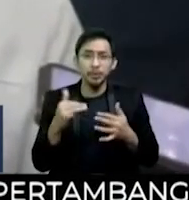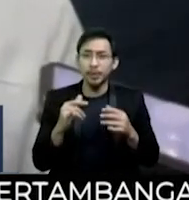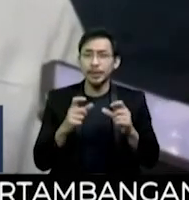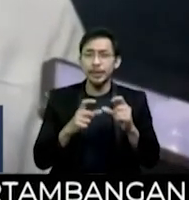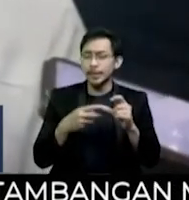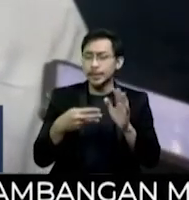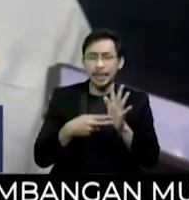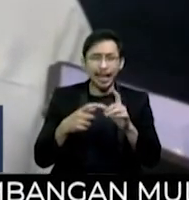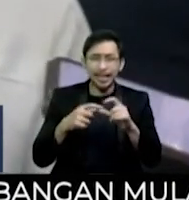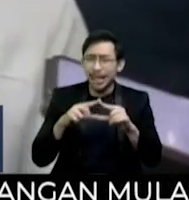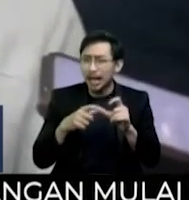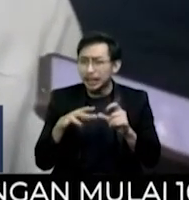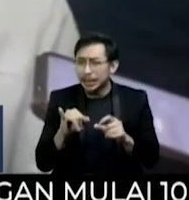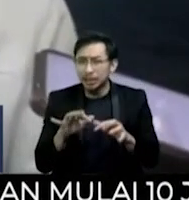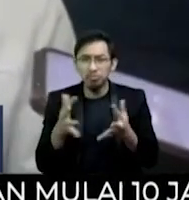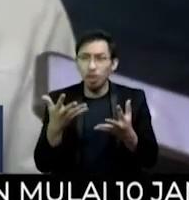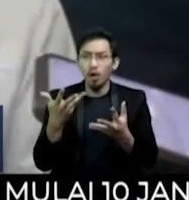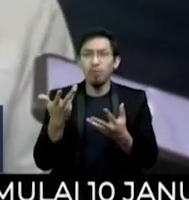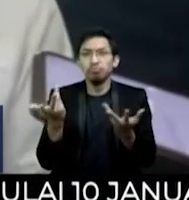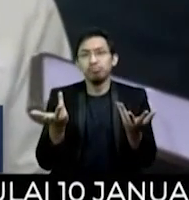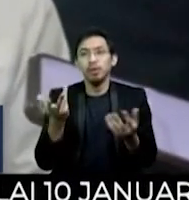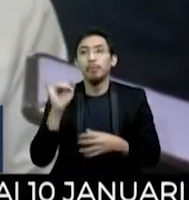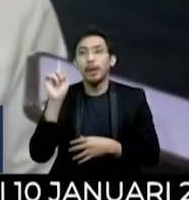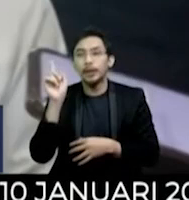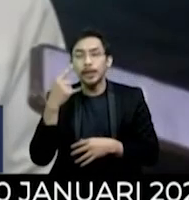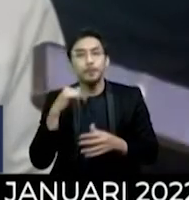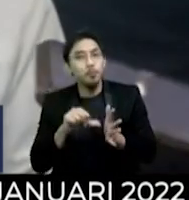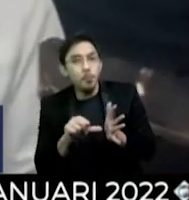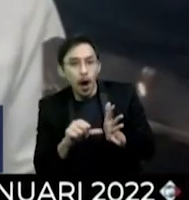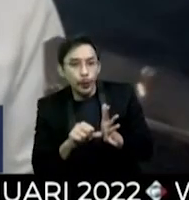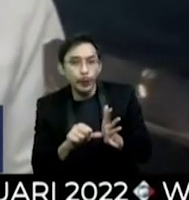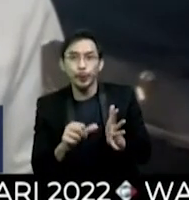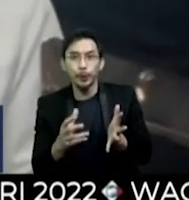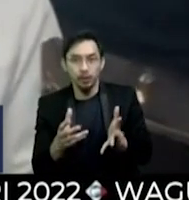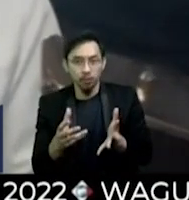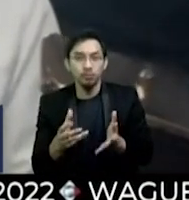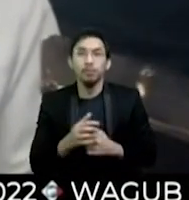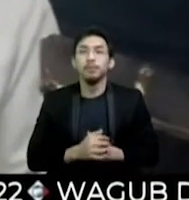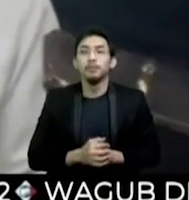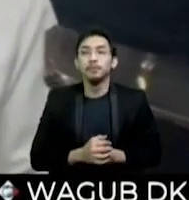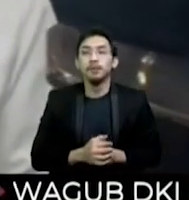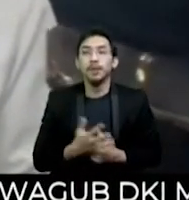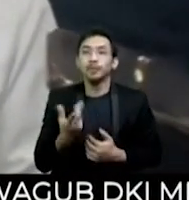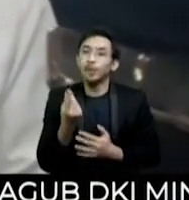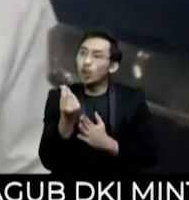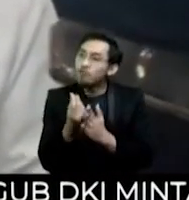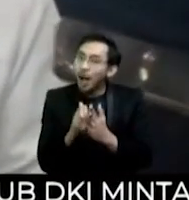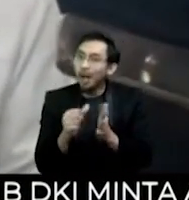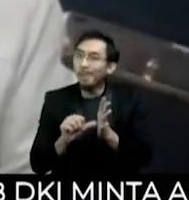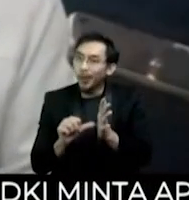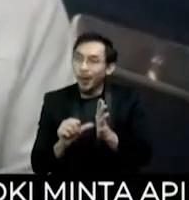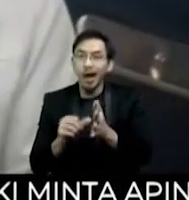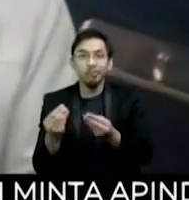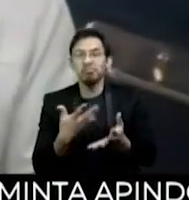kok pemerintah tidak perhatian? Tidak perhatikan. Padahal sebelum-sebelum itu saya naik open juga, tapi tidak masalah. Ya. Artinya Witan sudah terbiasa dengan